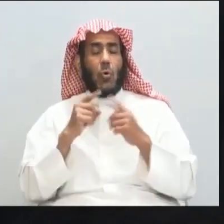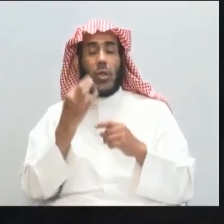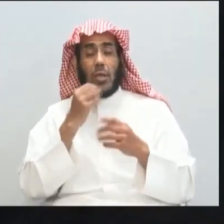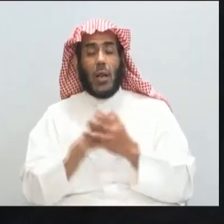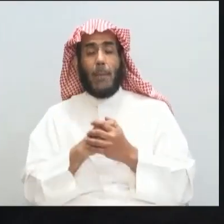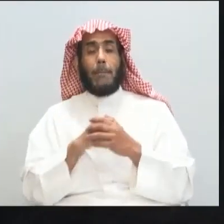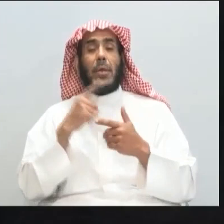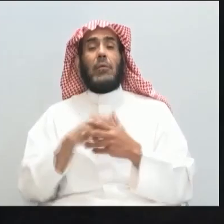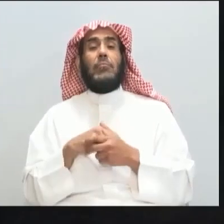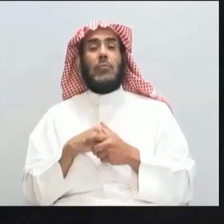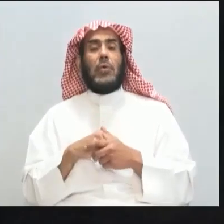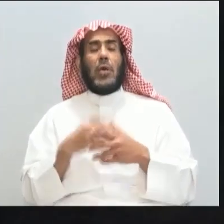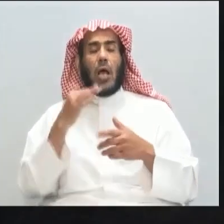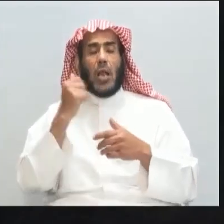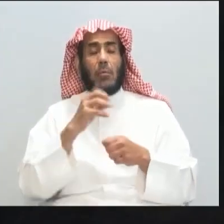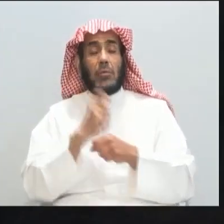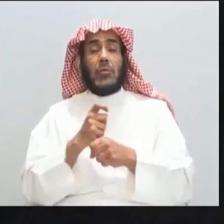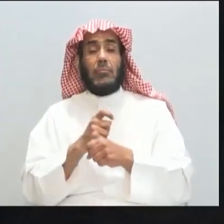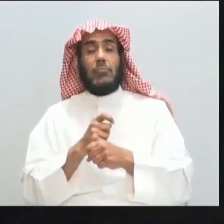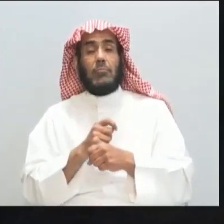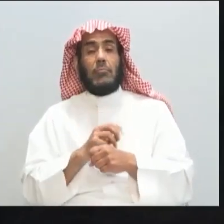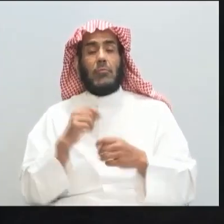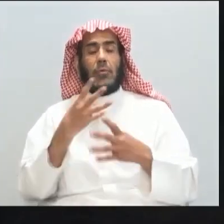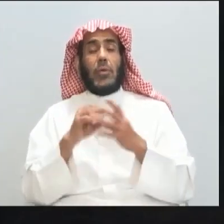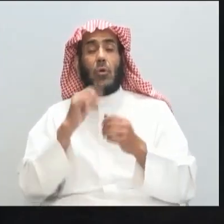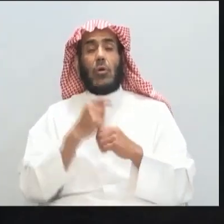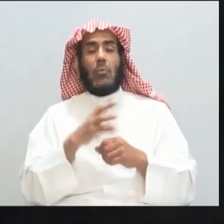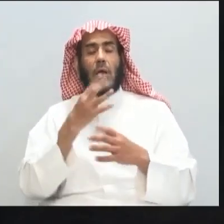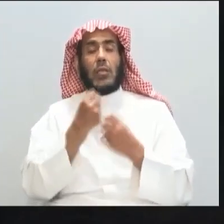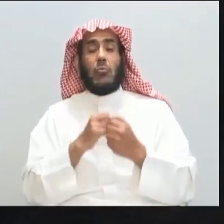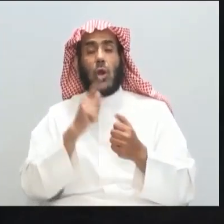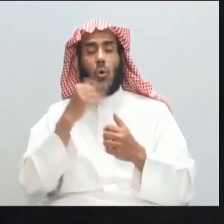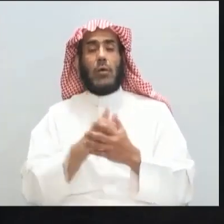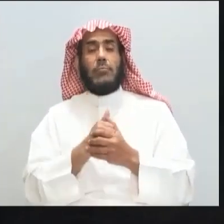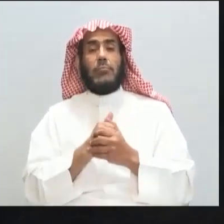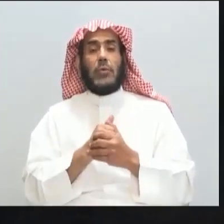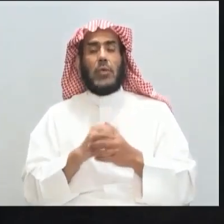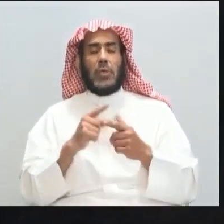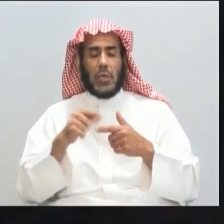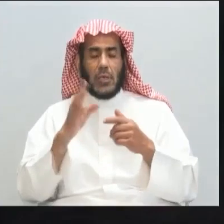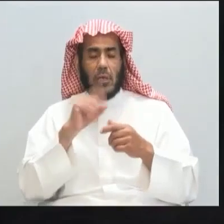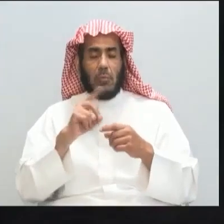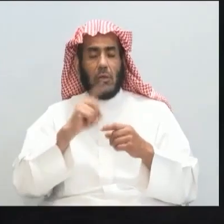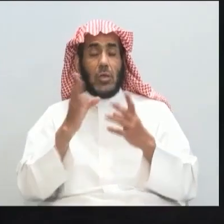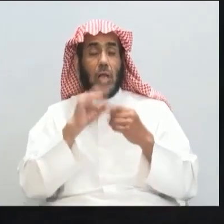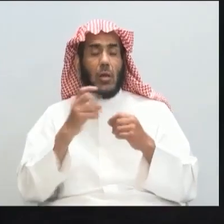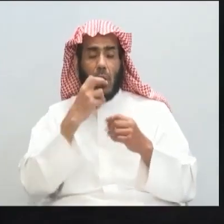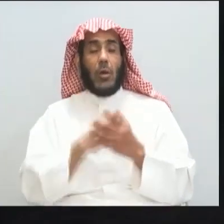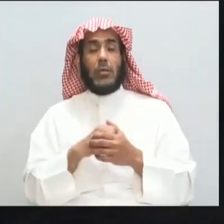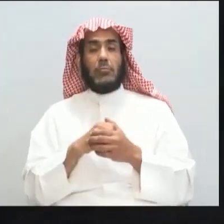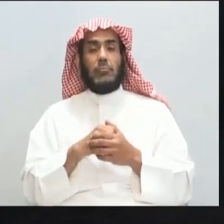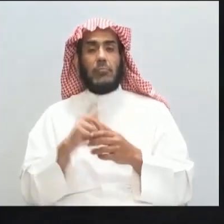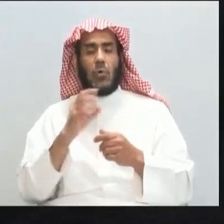يتكلم يتكلم به العرب الاصل فيهم او في ابناء اللغه ان يكتسبون اللغه الى تعلم لا يحتاجون يتعلم القواعد